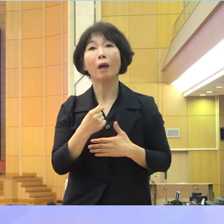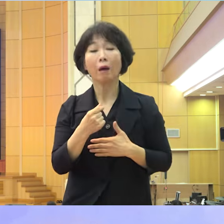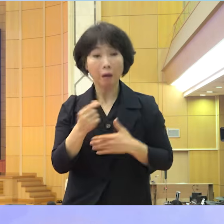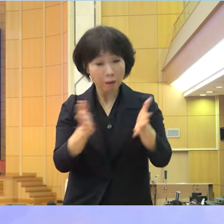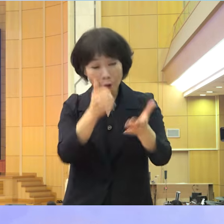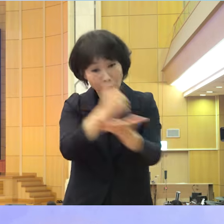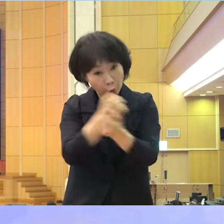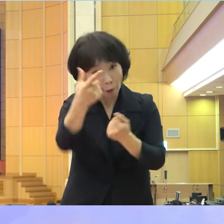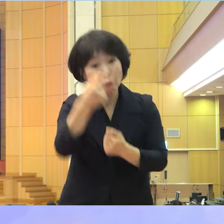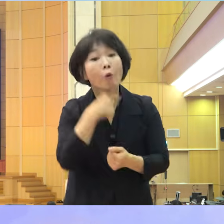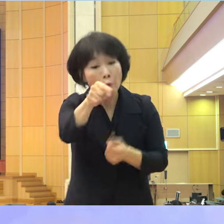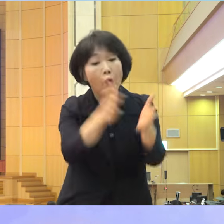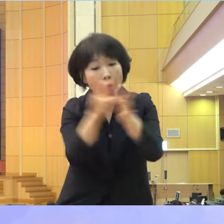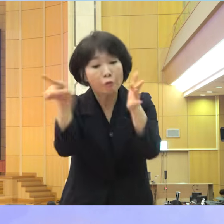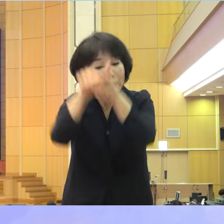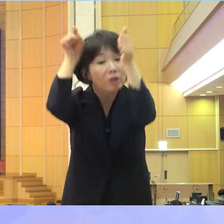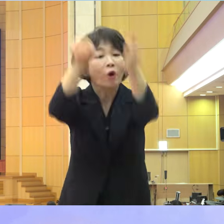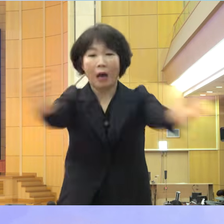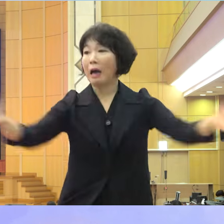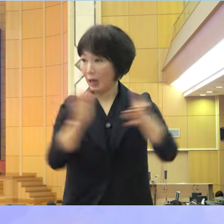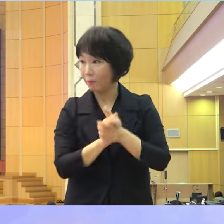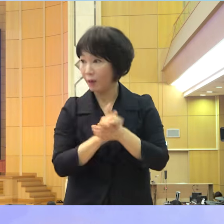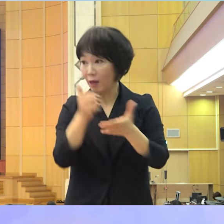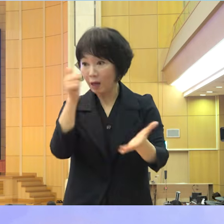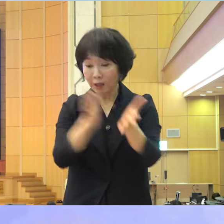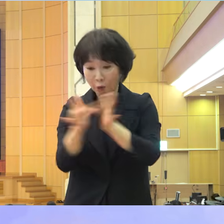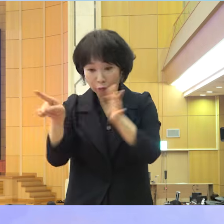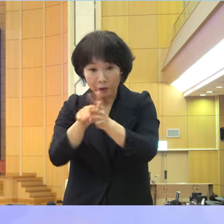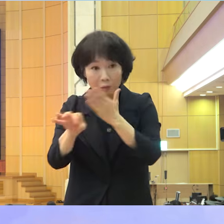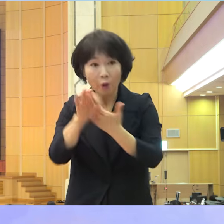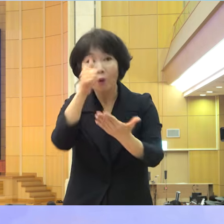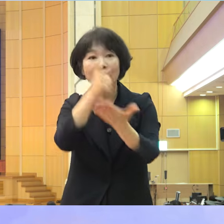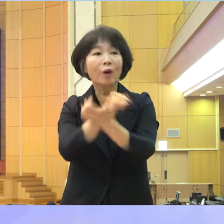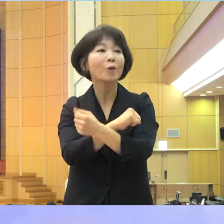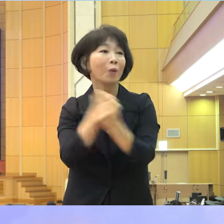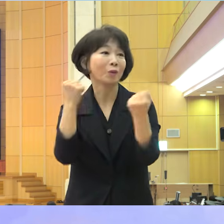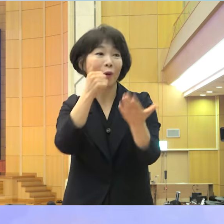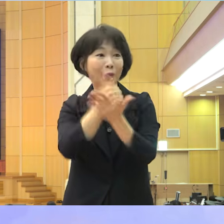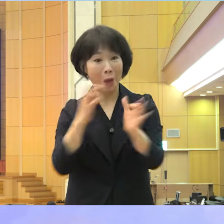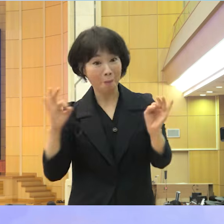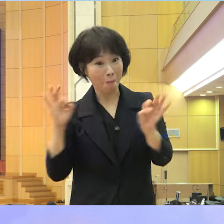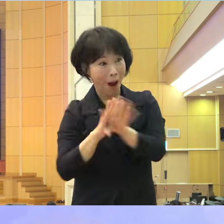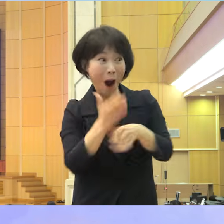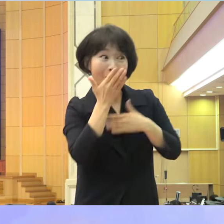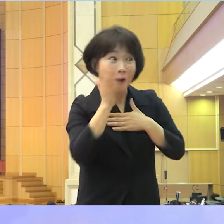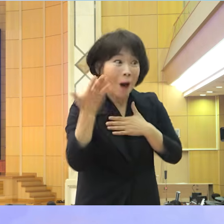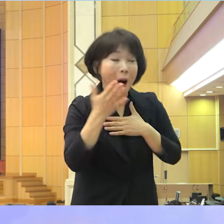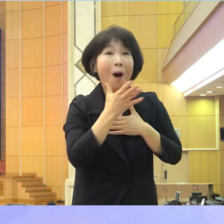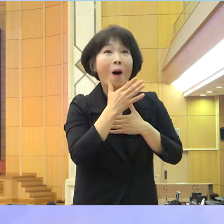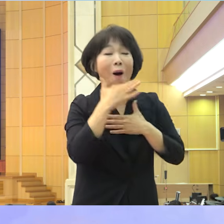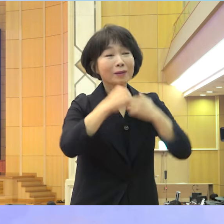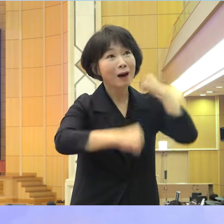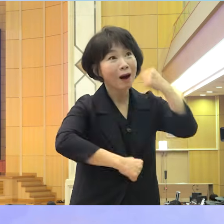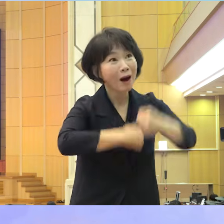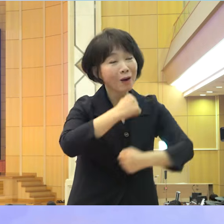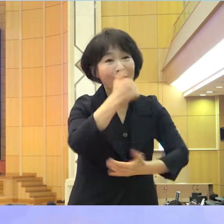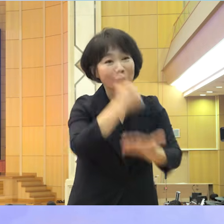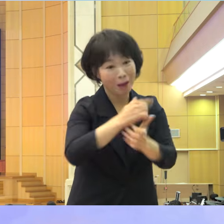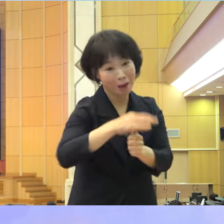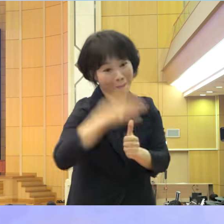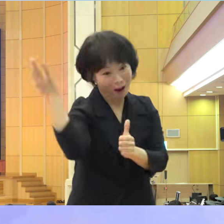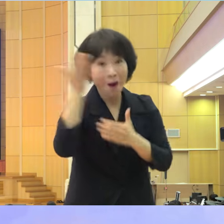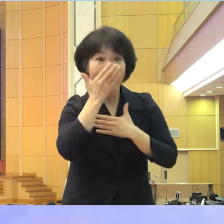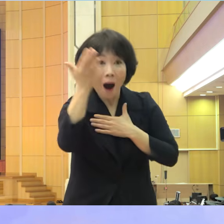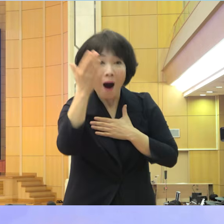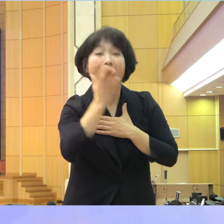그러면 병 고침 받듯이 죄 사함 받으면, 병 고침 받으면 건강 사람 되듯이 죄 사함 받으면 우린 죄인이 의인 되고 복인 사람 되는